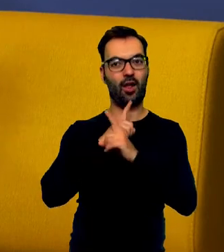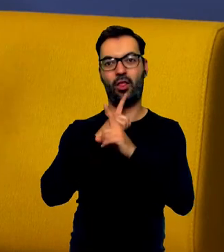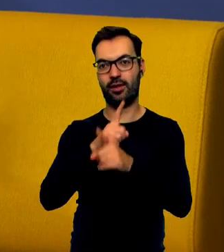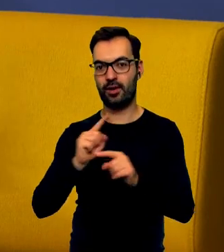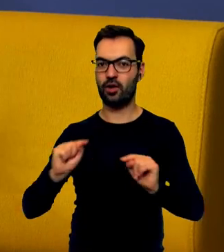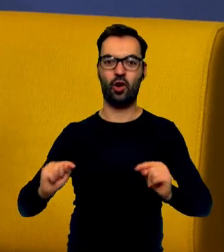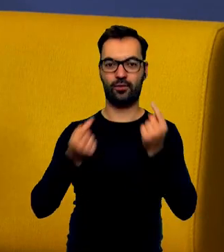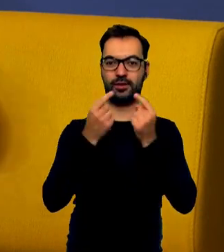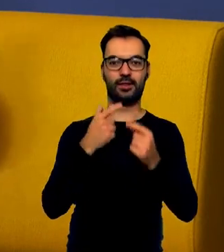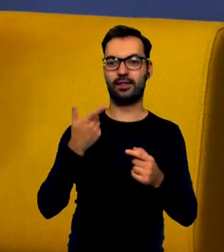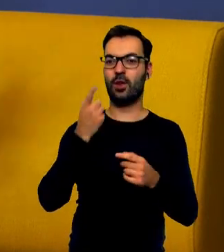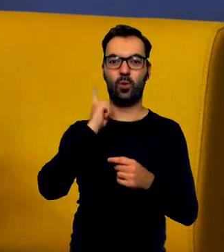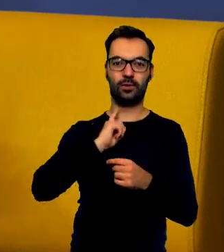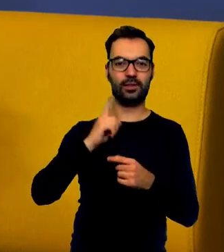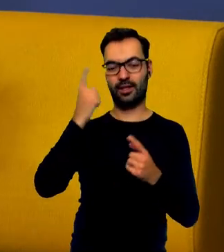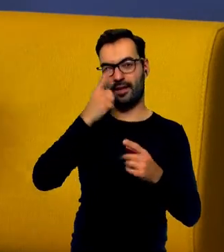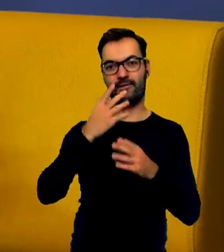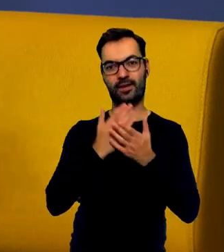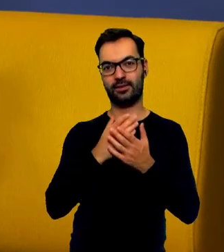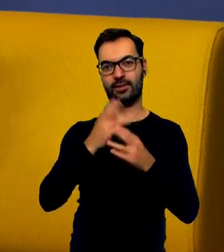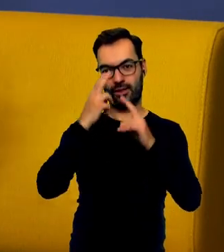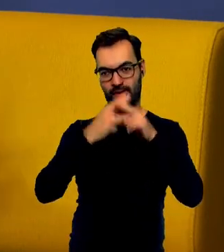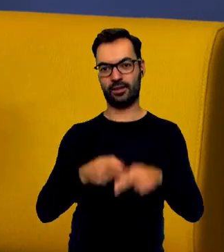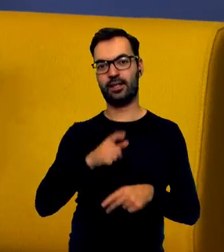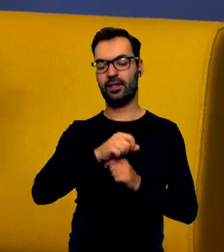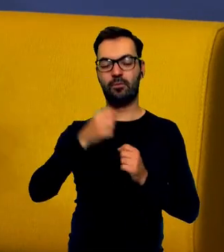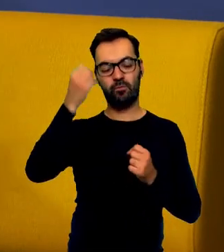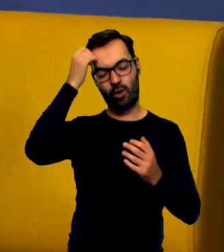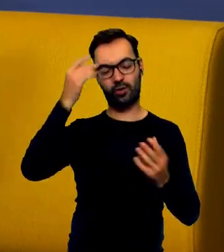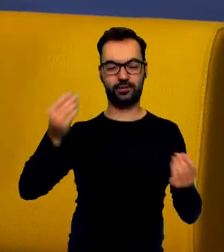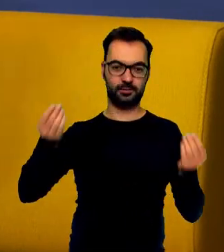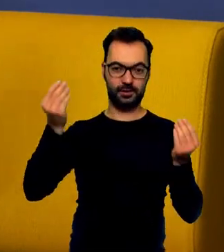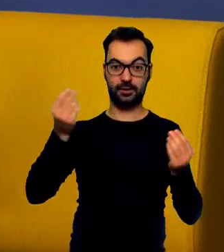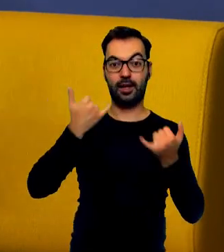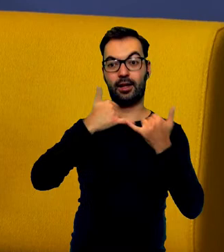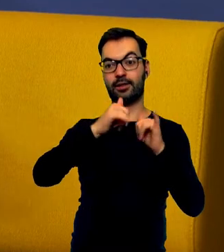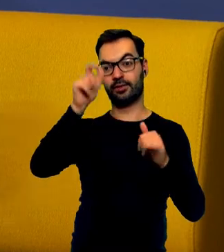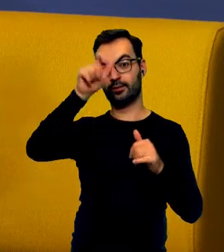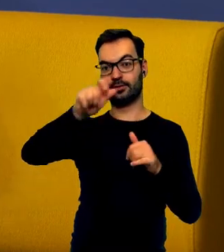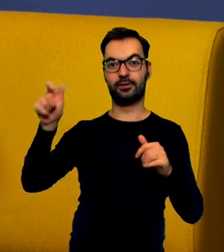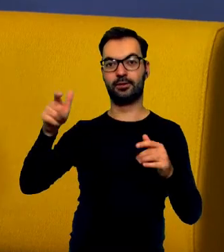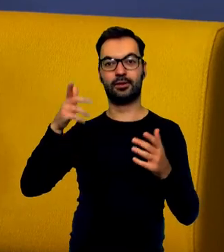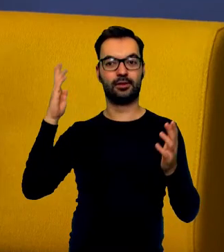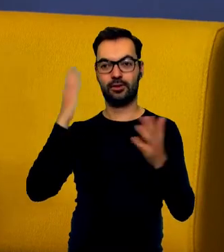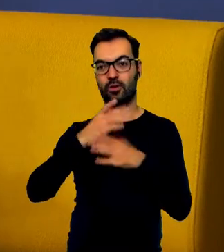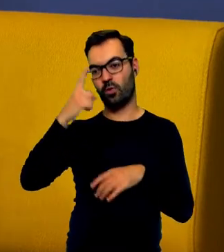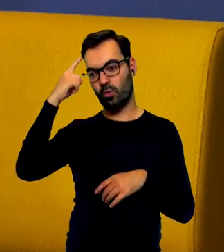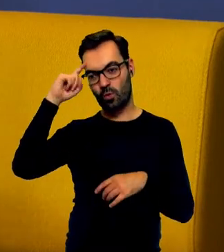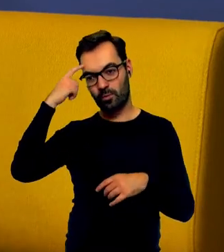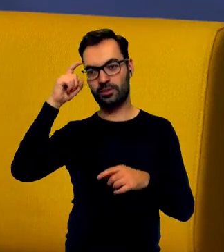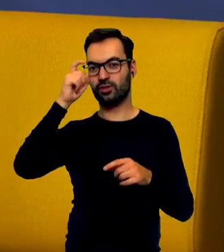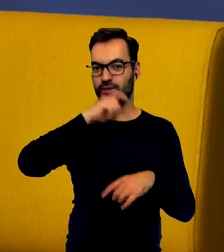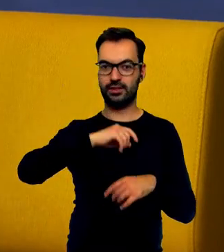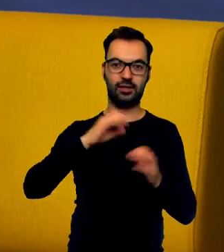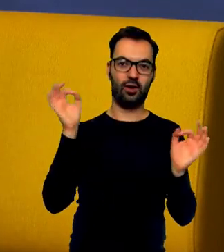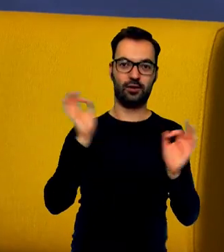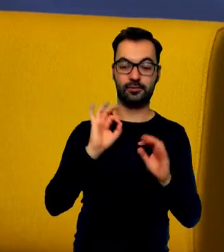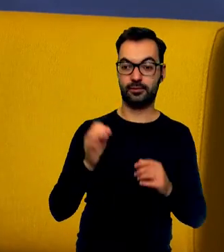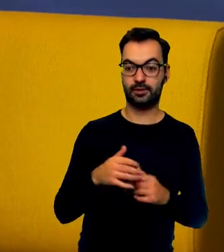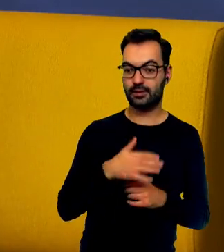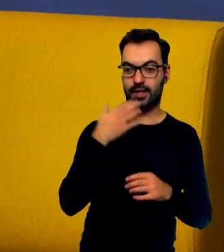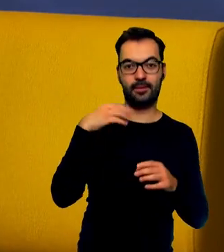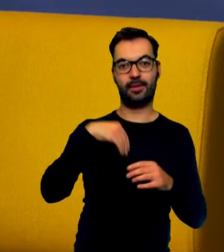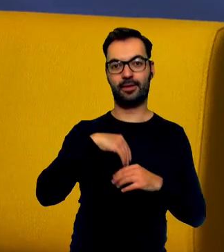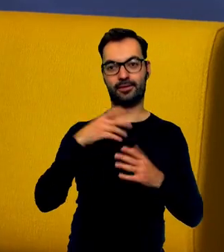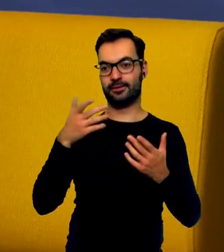w tę iluzję, że ty jesteś wyłącznie dobry, światły i mądry, a inni są wyłącznie głupi, źli i niedobrzy i nie